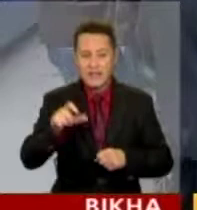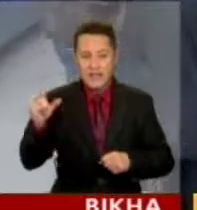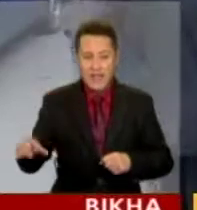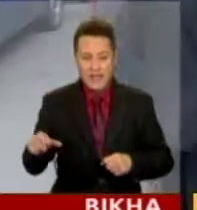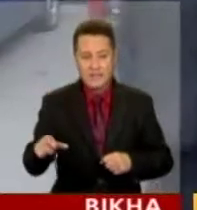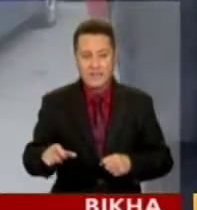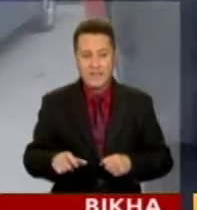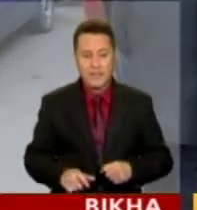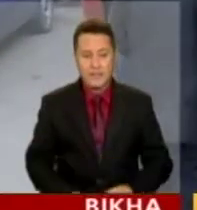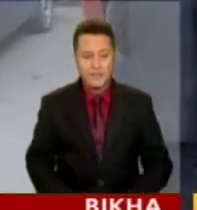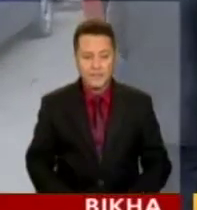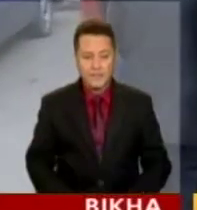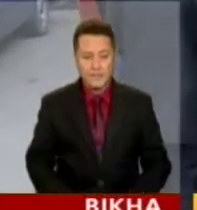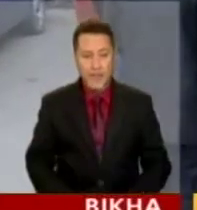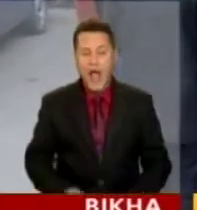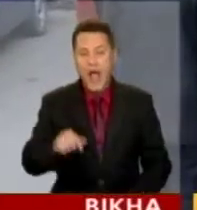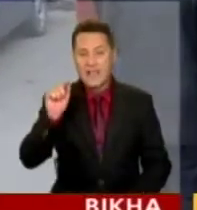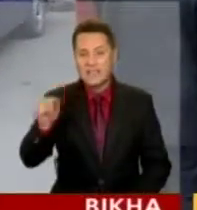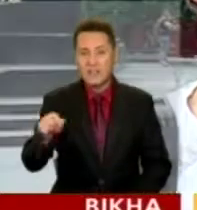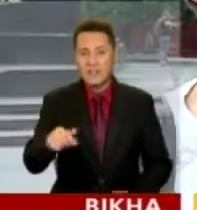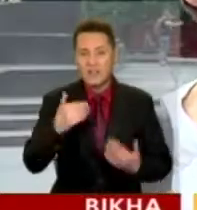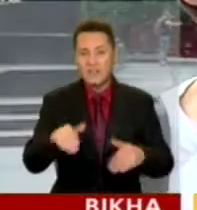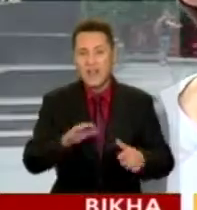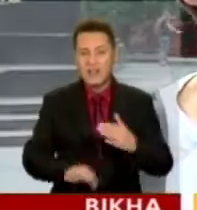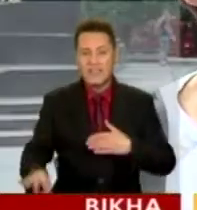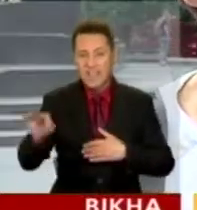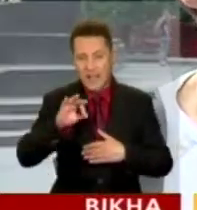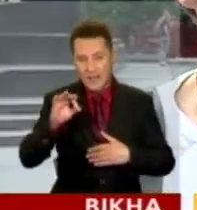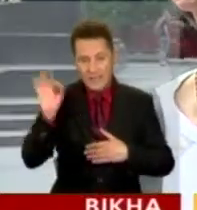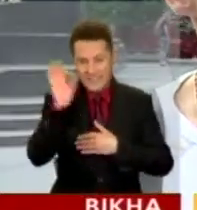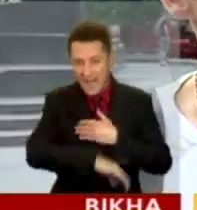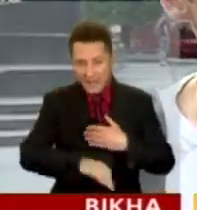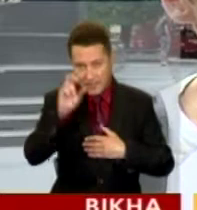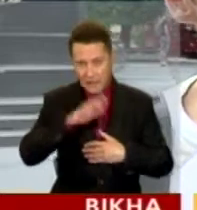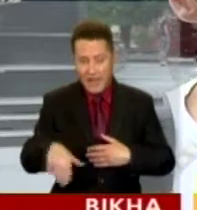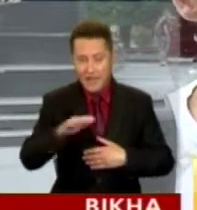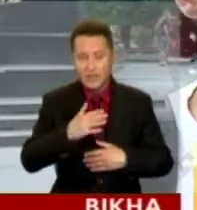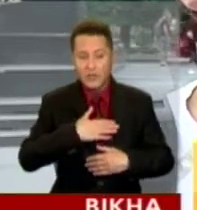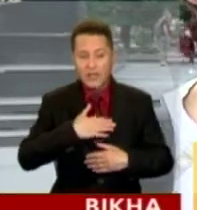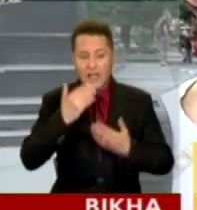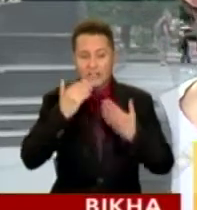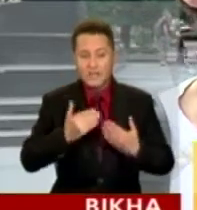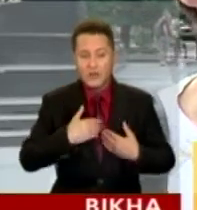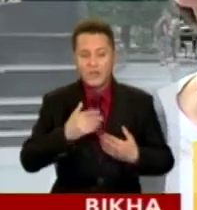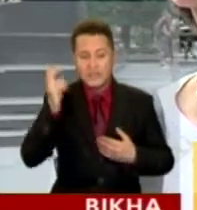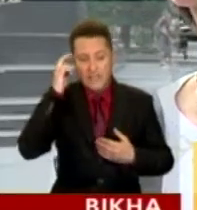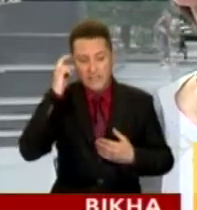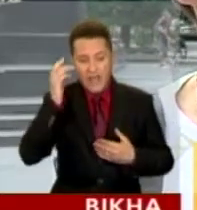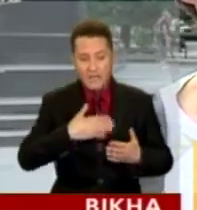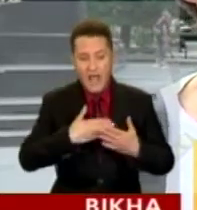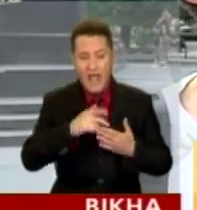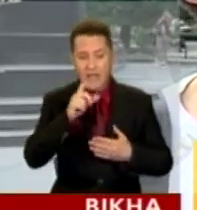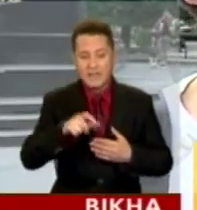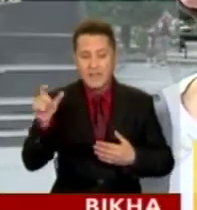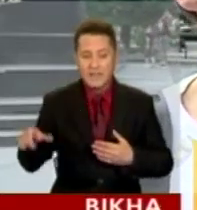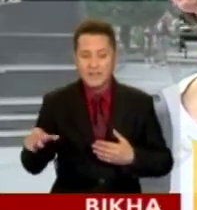квиток і провели до столиці, а звідти вже на захід країни. До нас звернулися з Києва активісти і